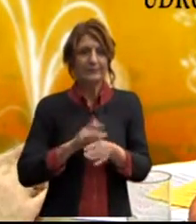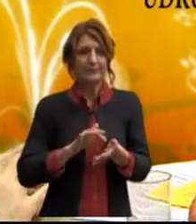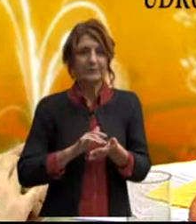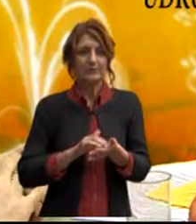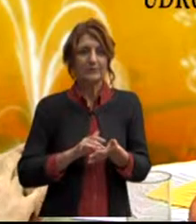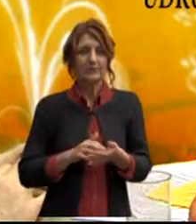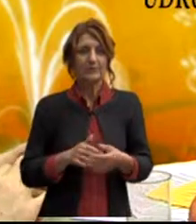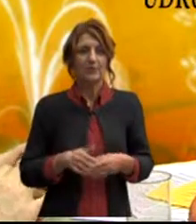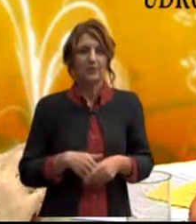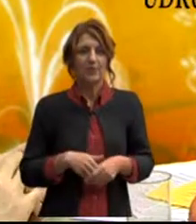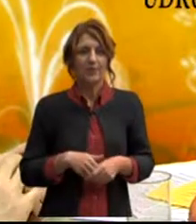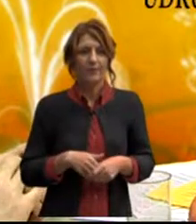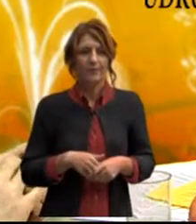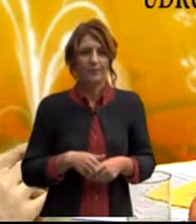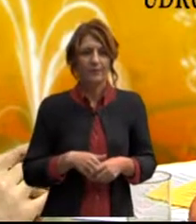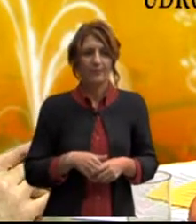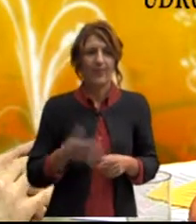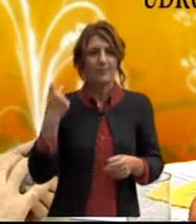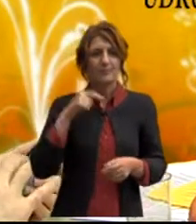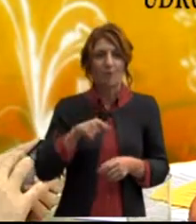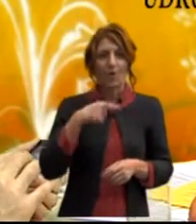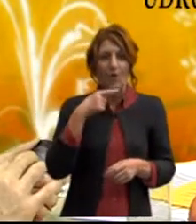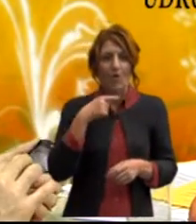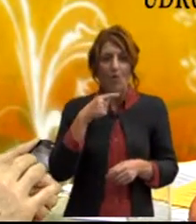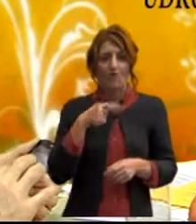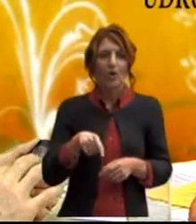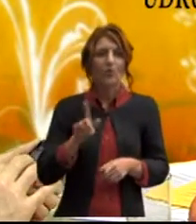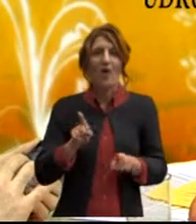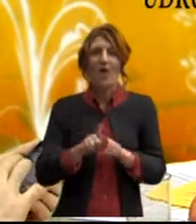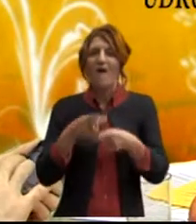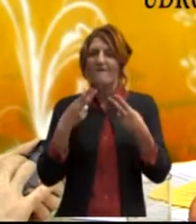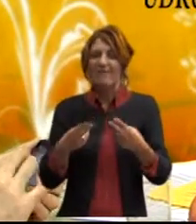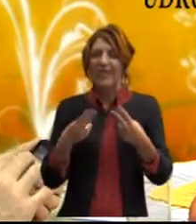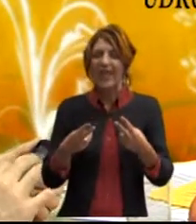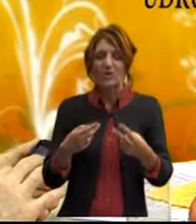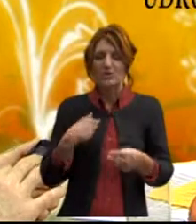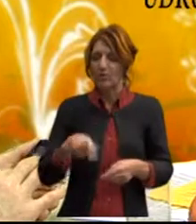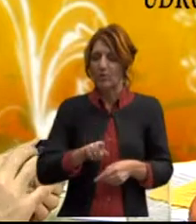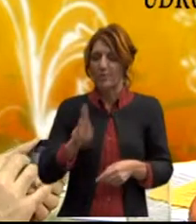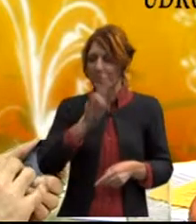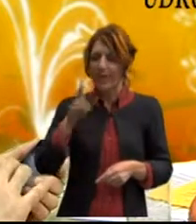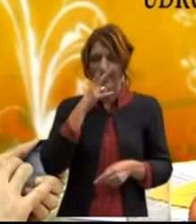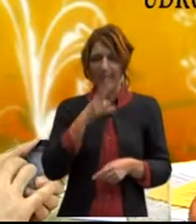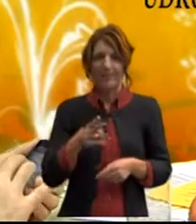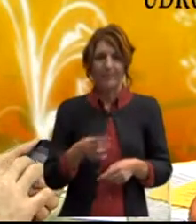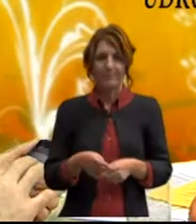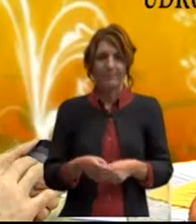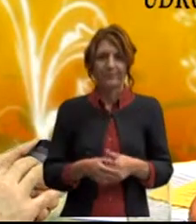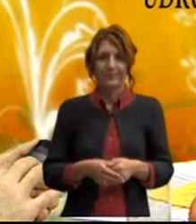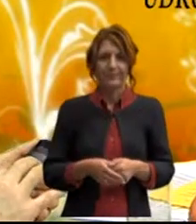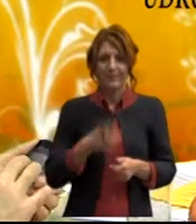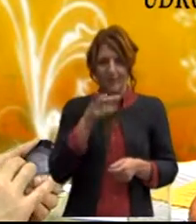Jer onda smo već govorili da su nam se negdje poremetle vrijednosti. Gledajte, profesor